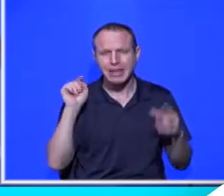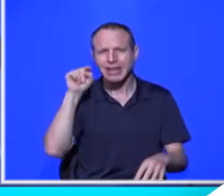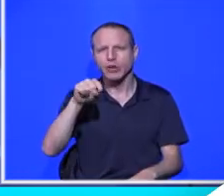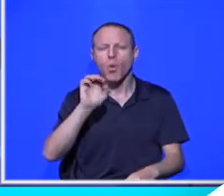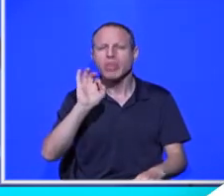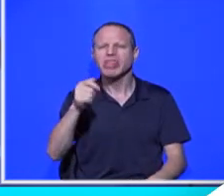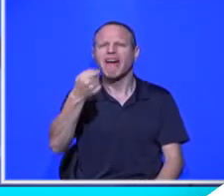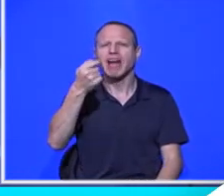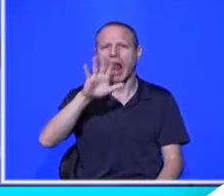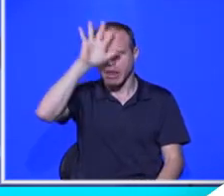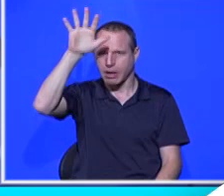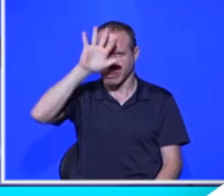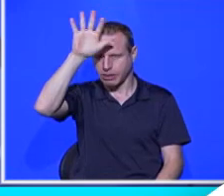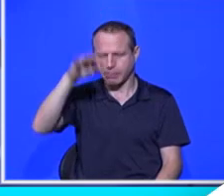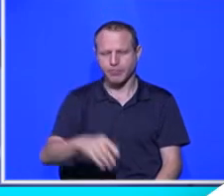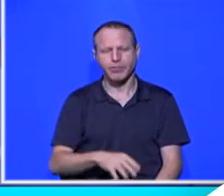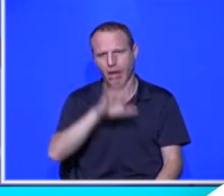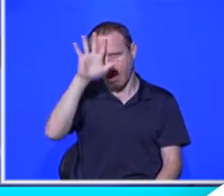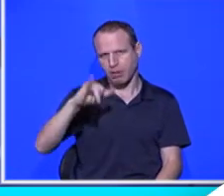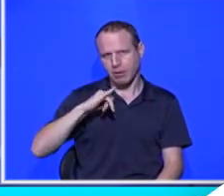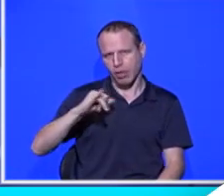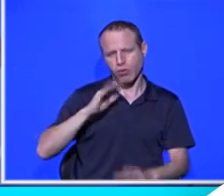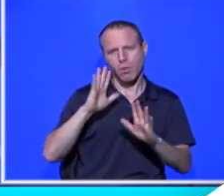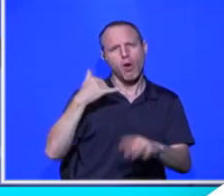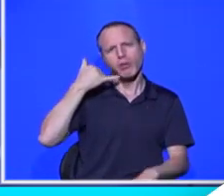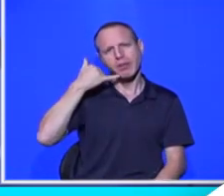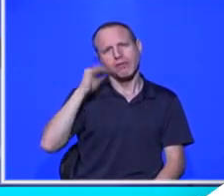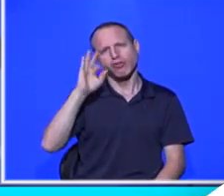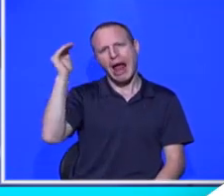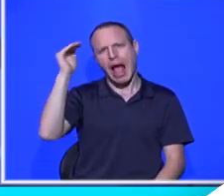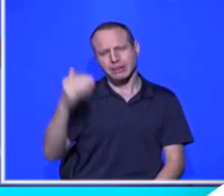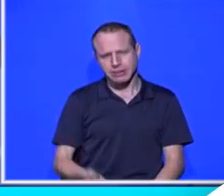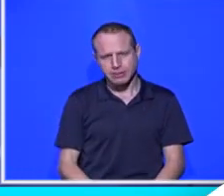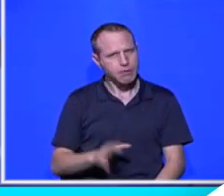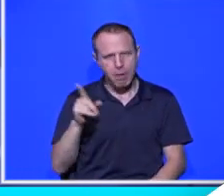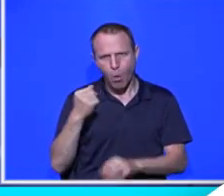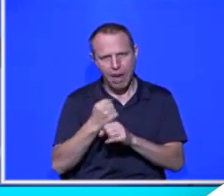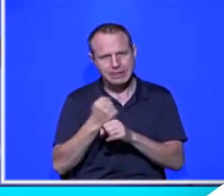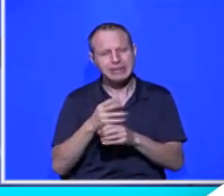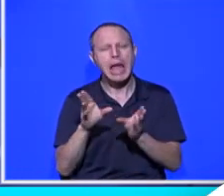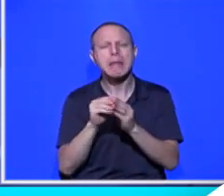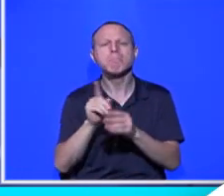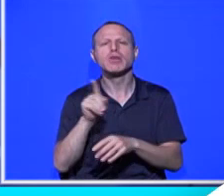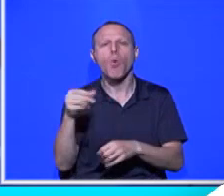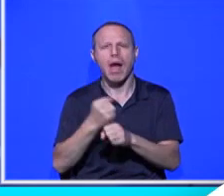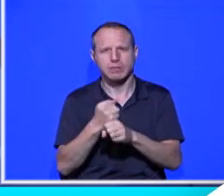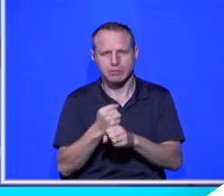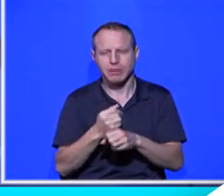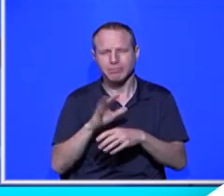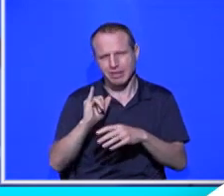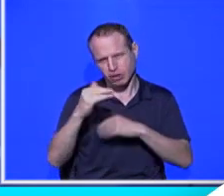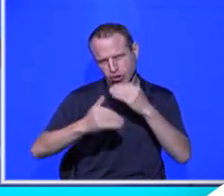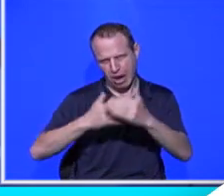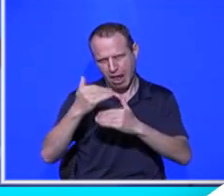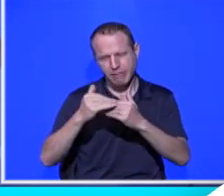דווקא לאיראנים. לאיראנים. האיראנים התעניינו מאוד מאוד בטלפון של בני גנץ, ומה הוא עשה ועם מי הוא עשה. ולכן באיזשהו שלב